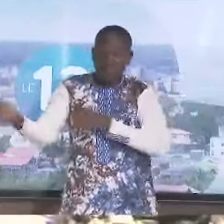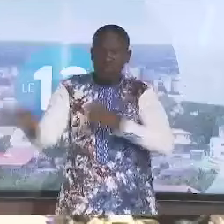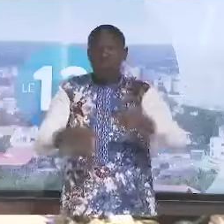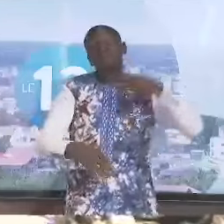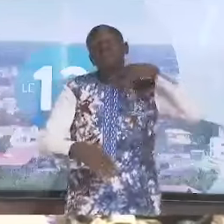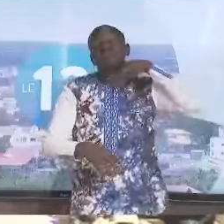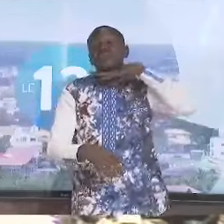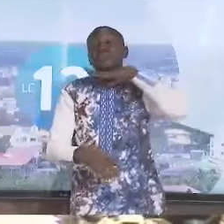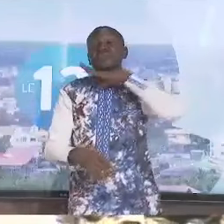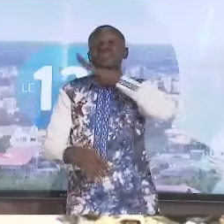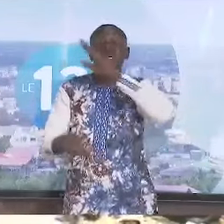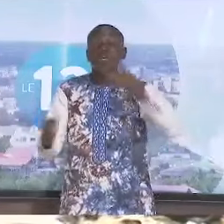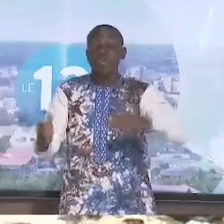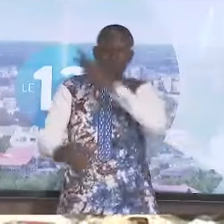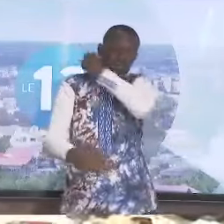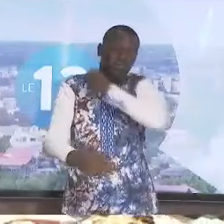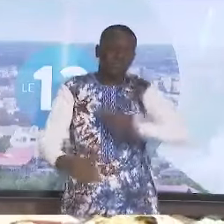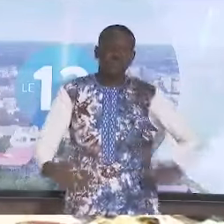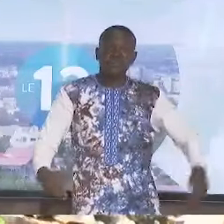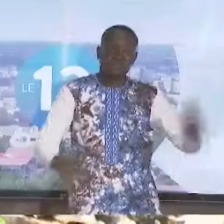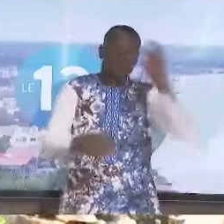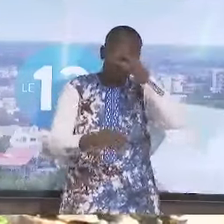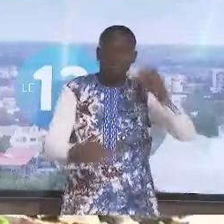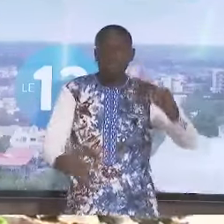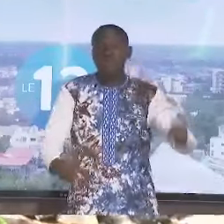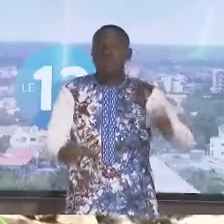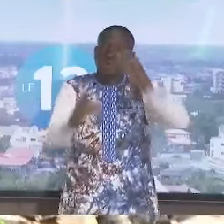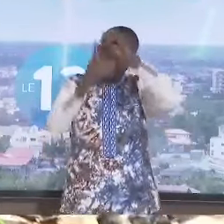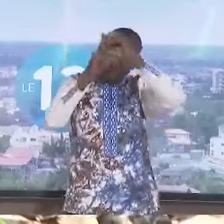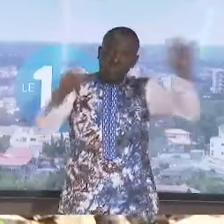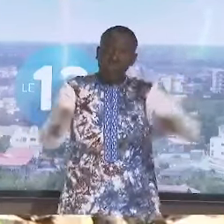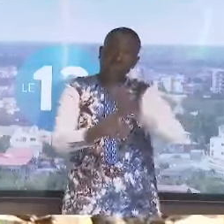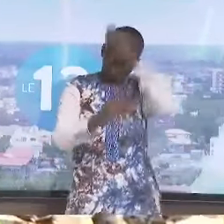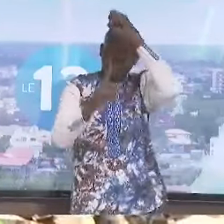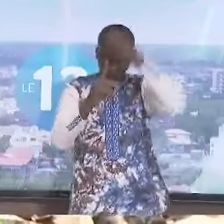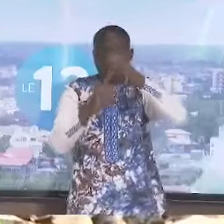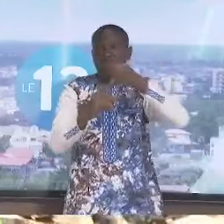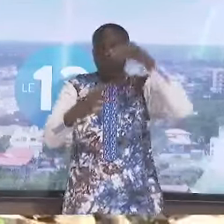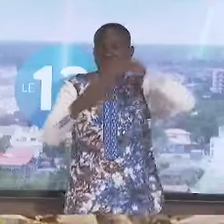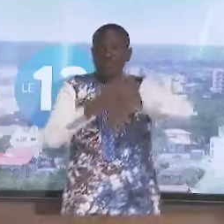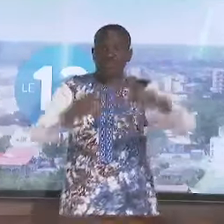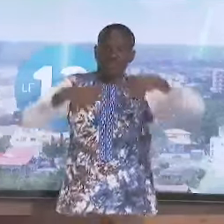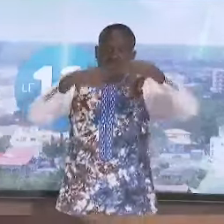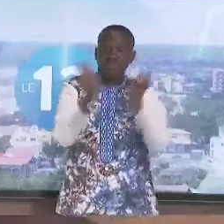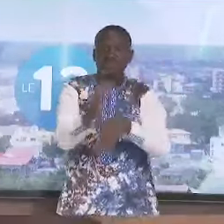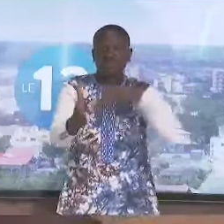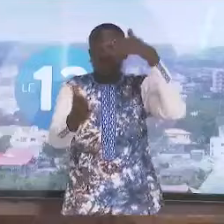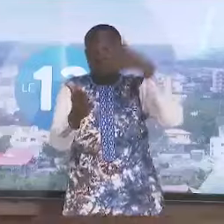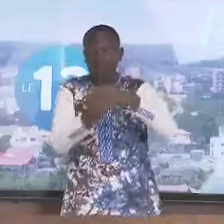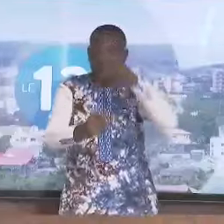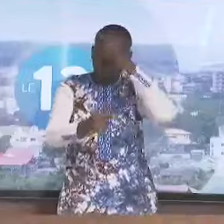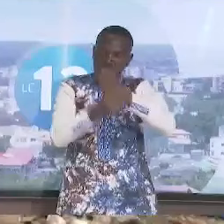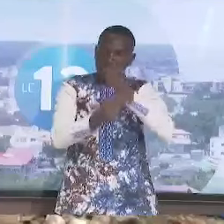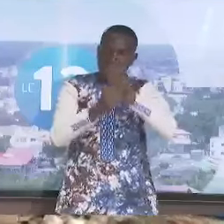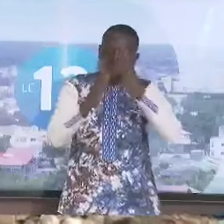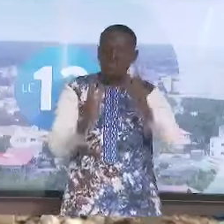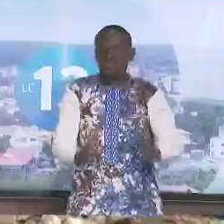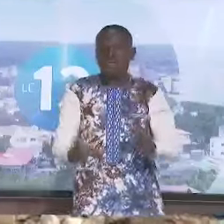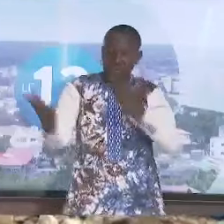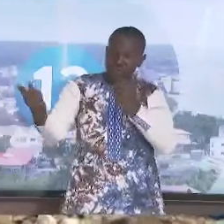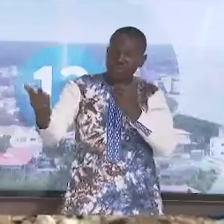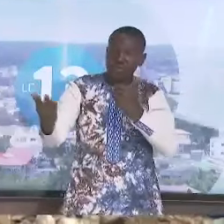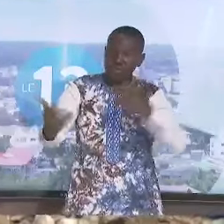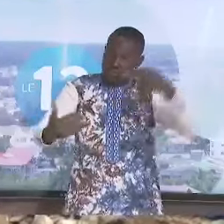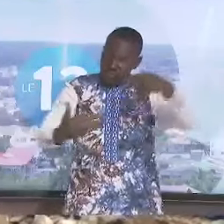déchets et la mairie de Ouagadougou serait donc à l'origine de cette situation dans les différents centres selon les travailleurs. En attendant un